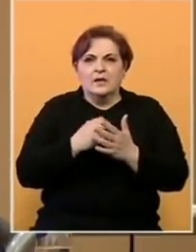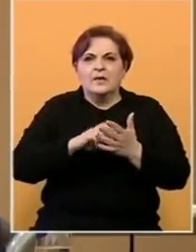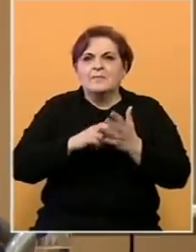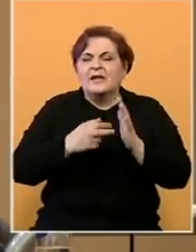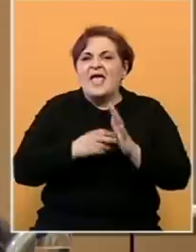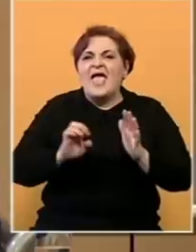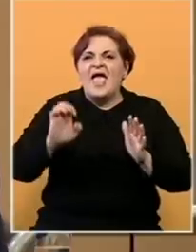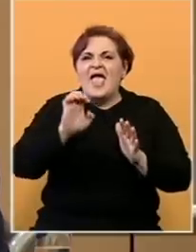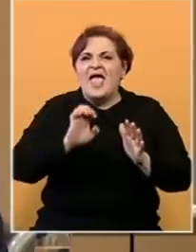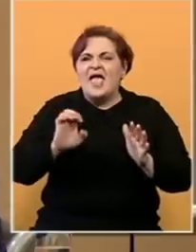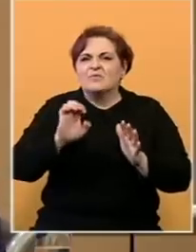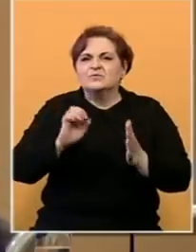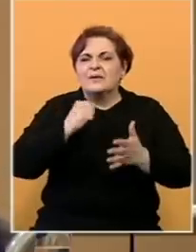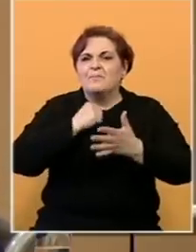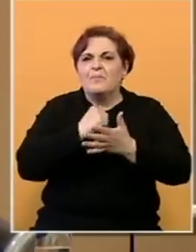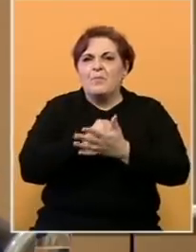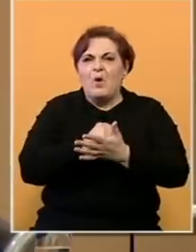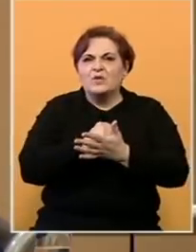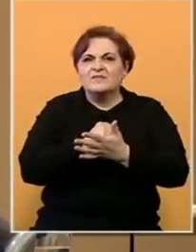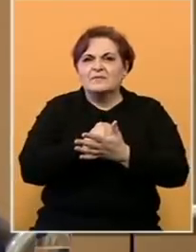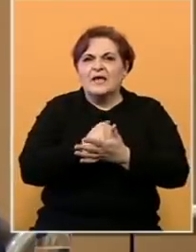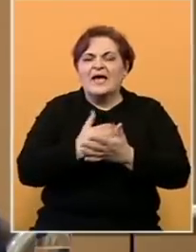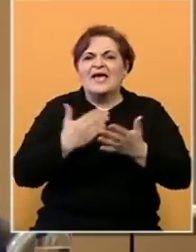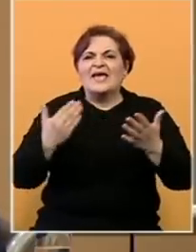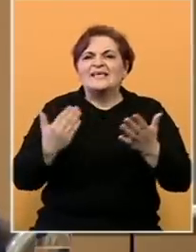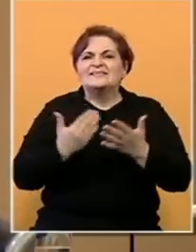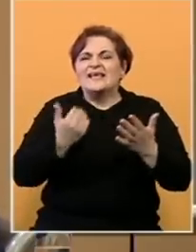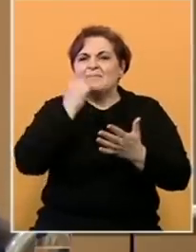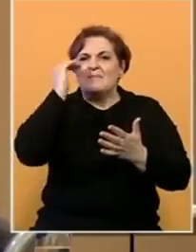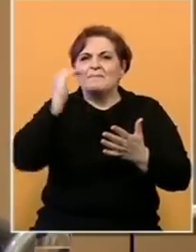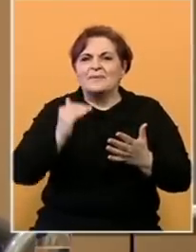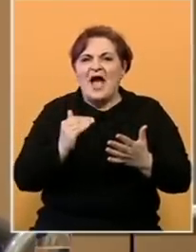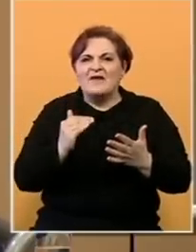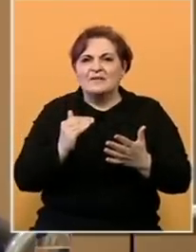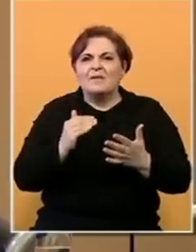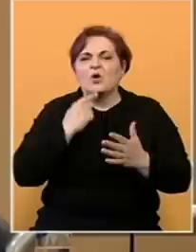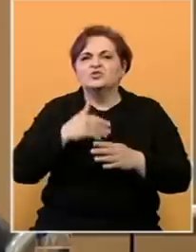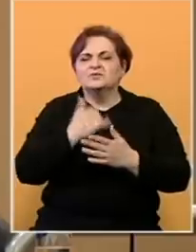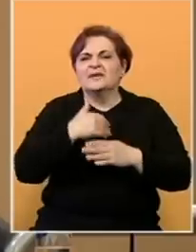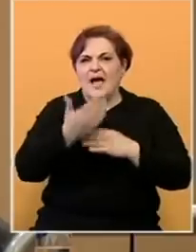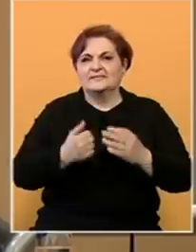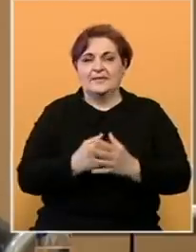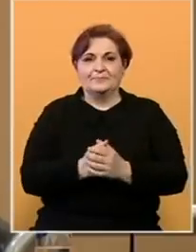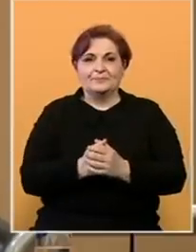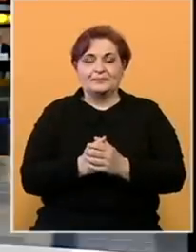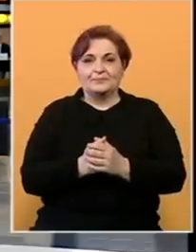da evropski certifikat bude kompatibilan sa međunarodnim standardima koji će se razvijati kasnije.